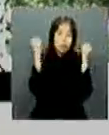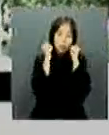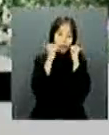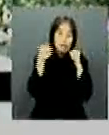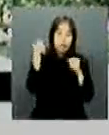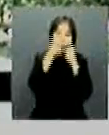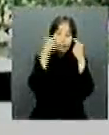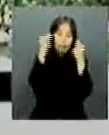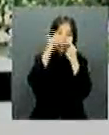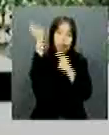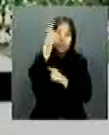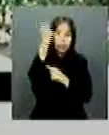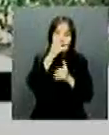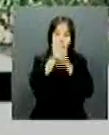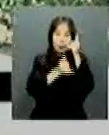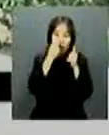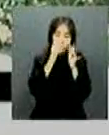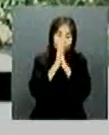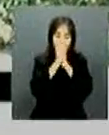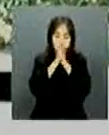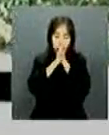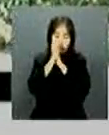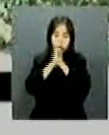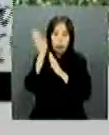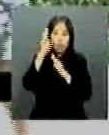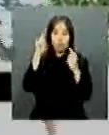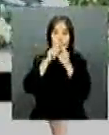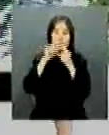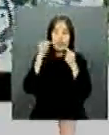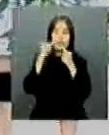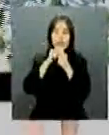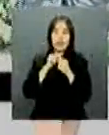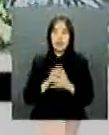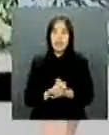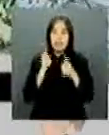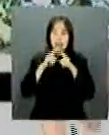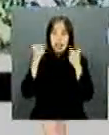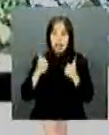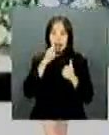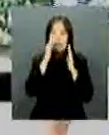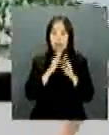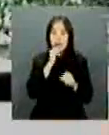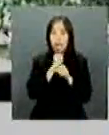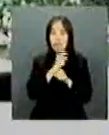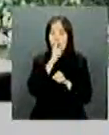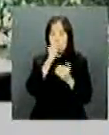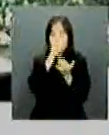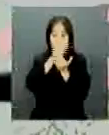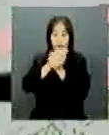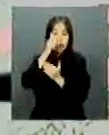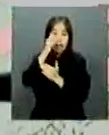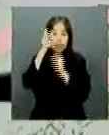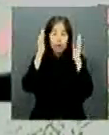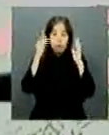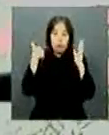และยังเป็นการหลีกเลี่ยงความหนาแน่นของนักท่องเที่ยวในช่วงวันงานจริงเจ้าหน้าที่ระบุว่าช่วงวันหยุด3วันนี้มีผู้เข้าชมงาน